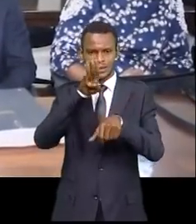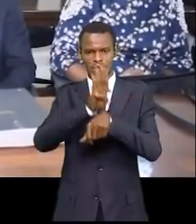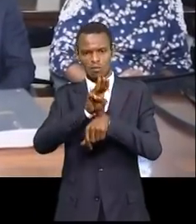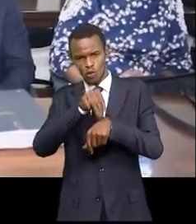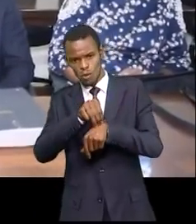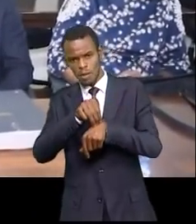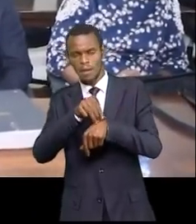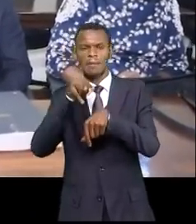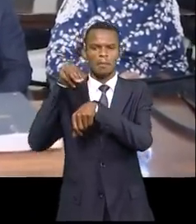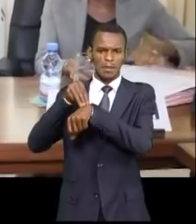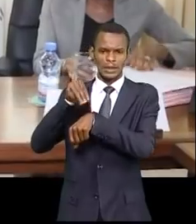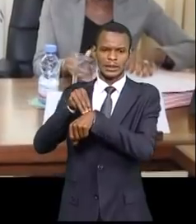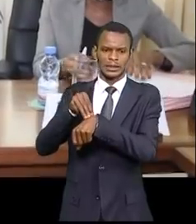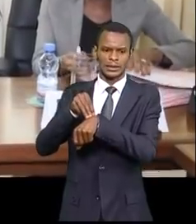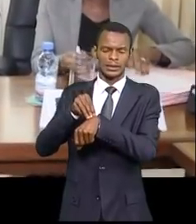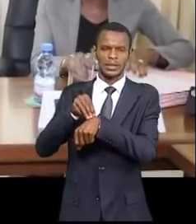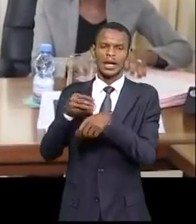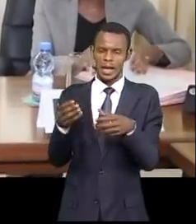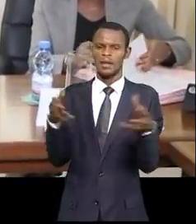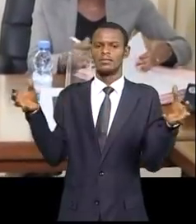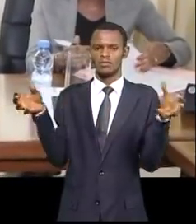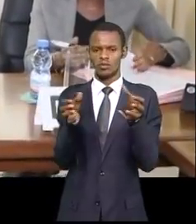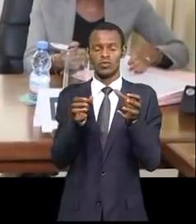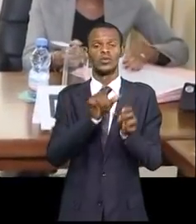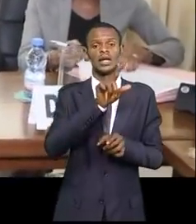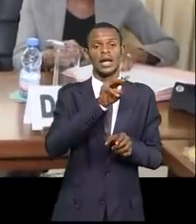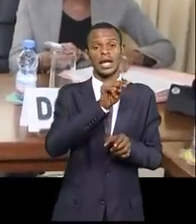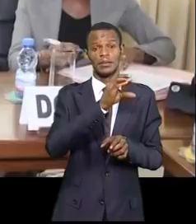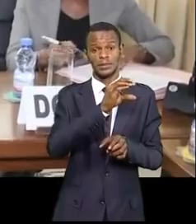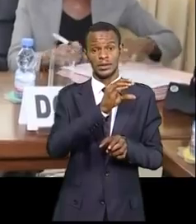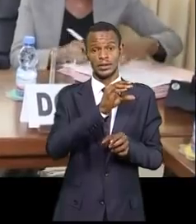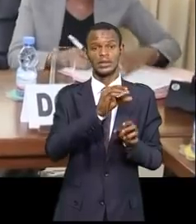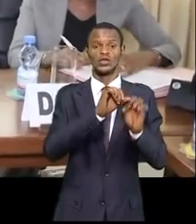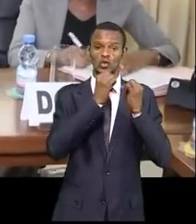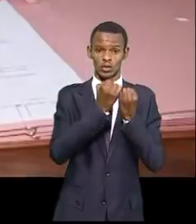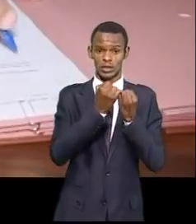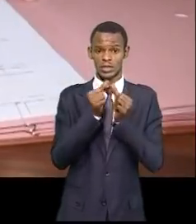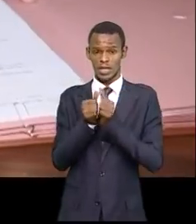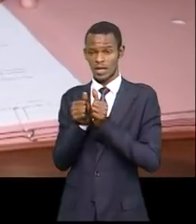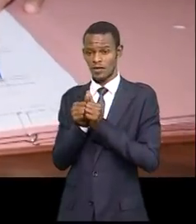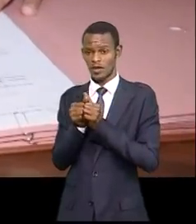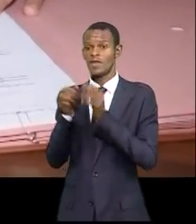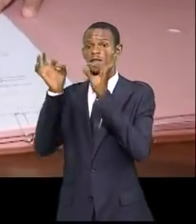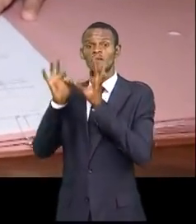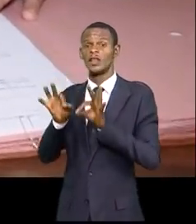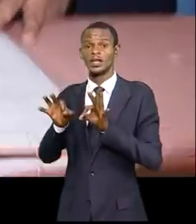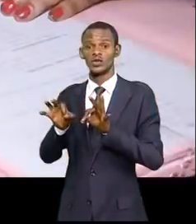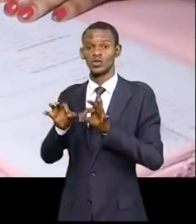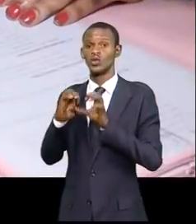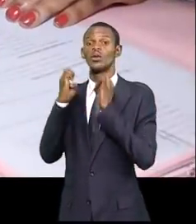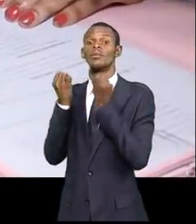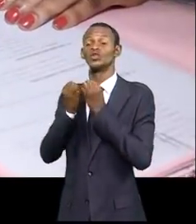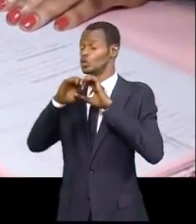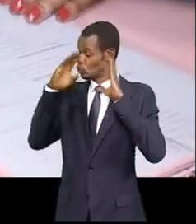contrats des collaborations entre la congolaise de voies maritimes et la fédération des entreprises du congo dans la pratique